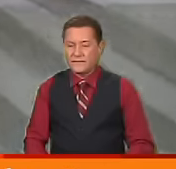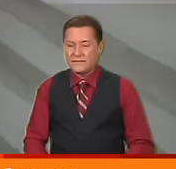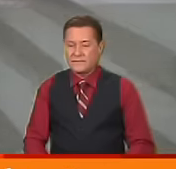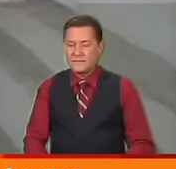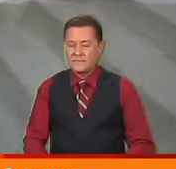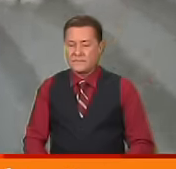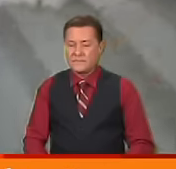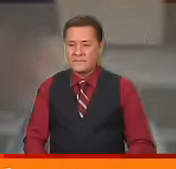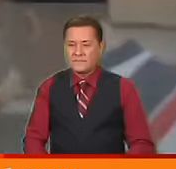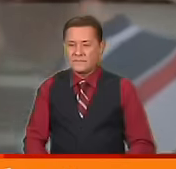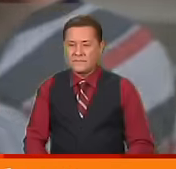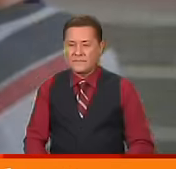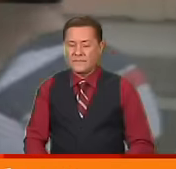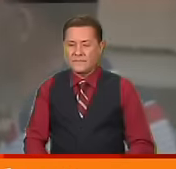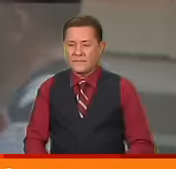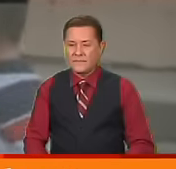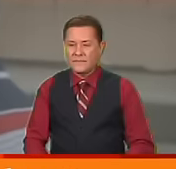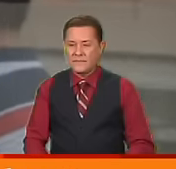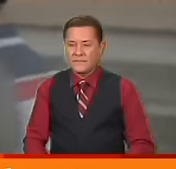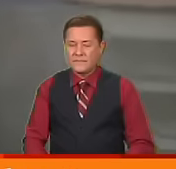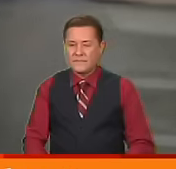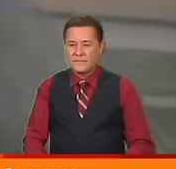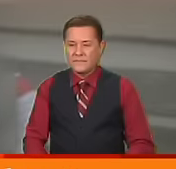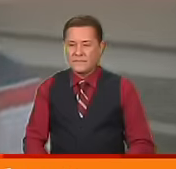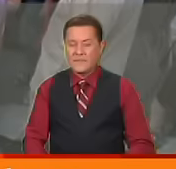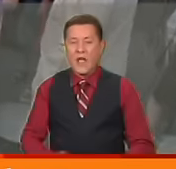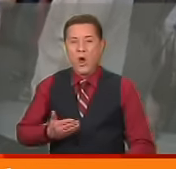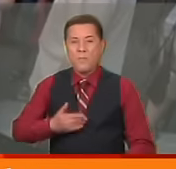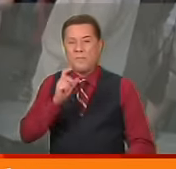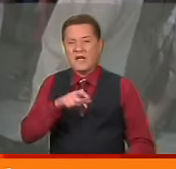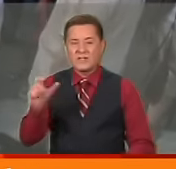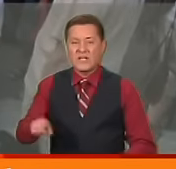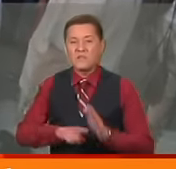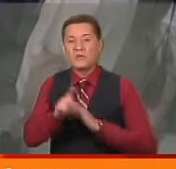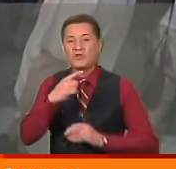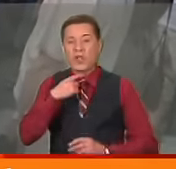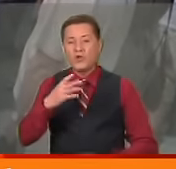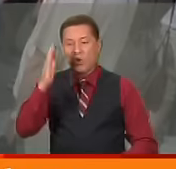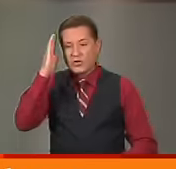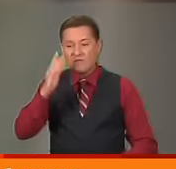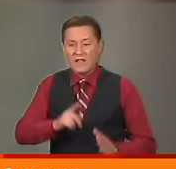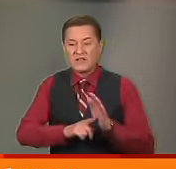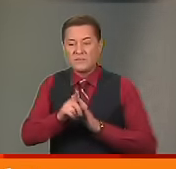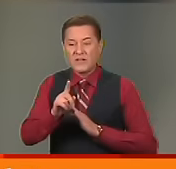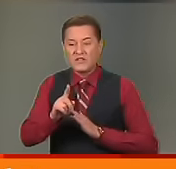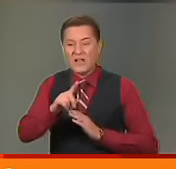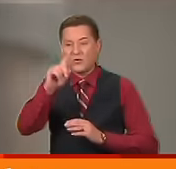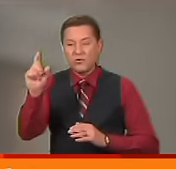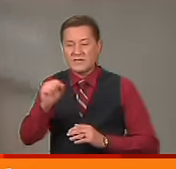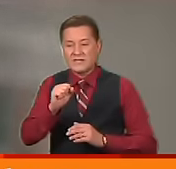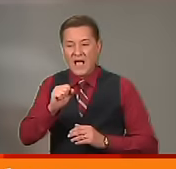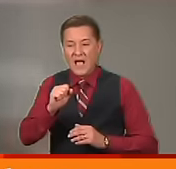Давай. Цього разу таки втекли від самотажників. Мешканці починають голосувати. Спочатку за голову